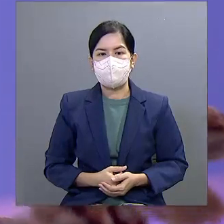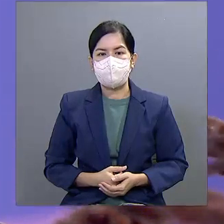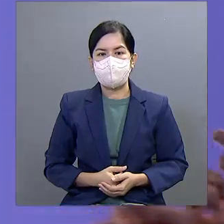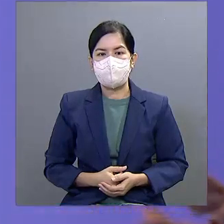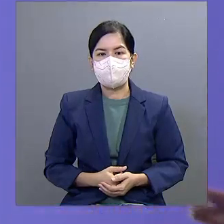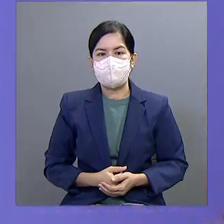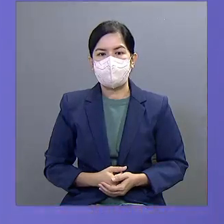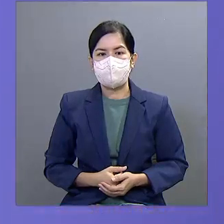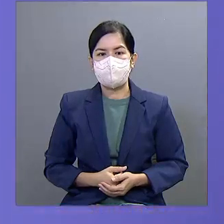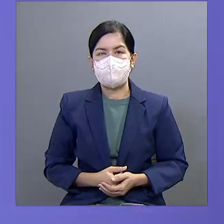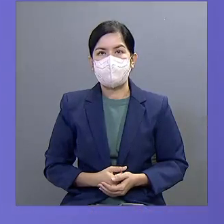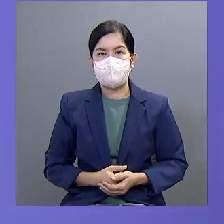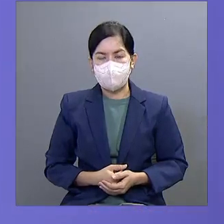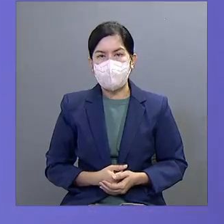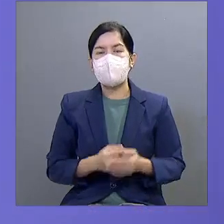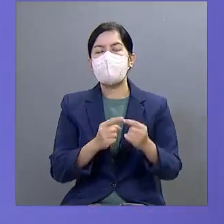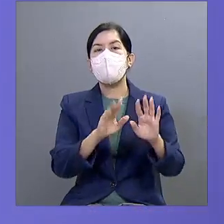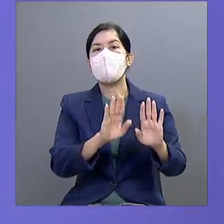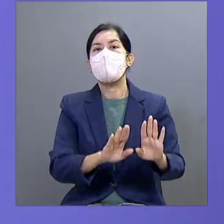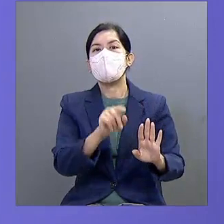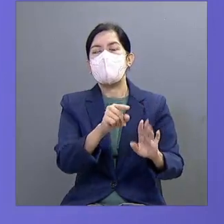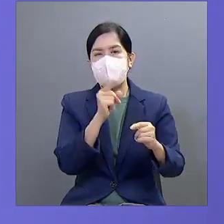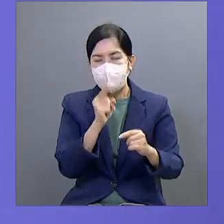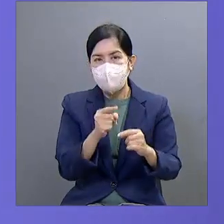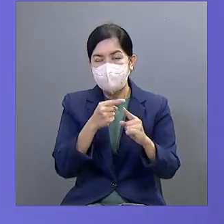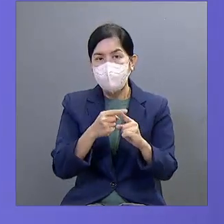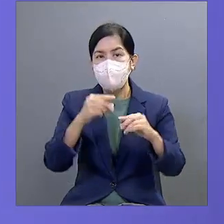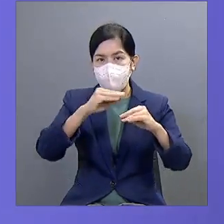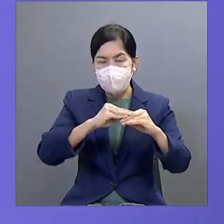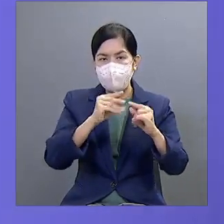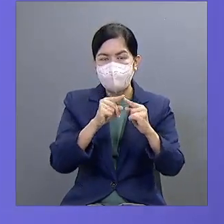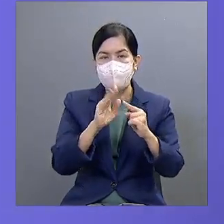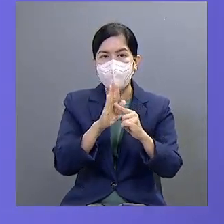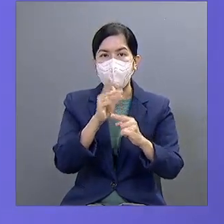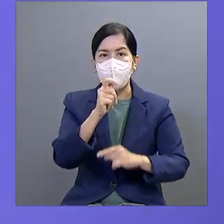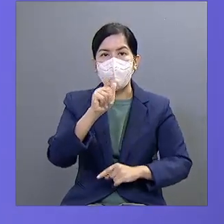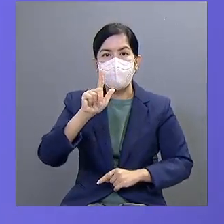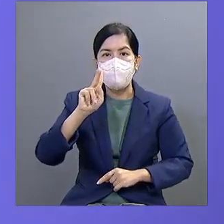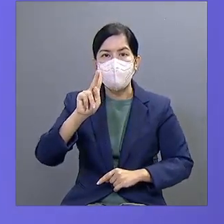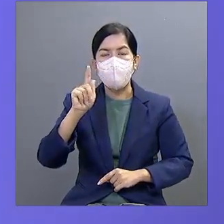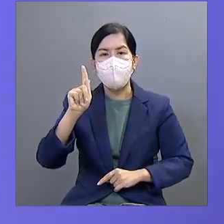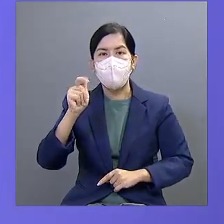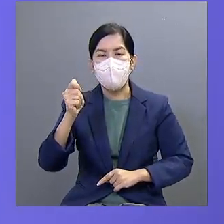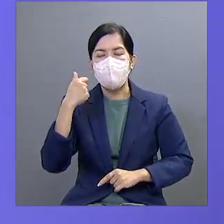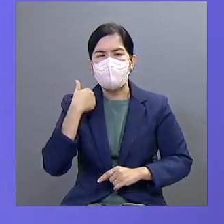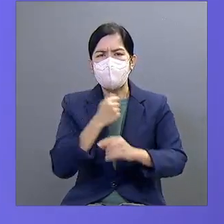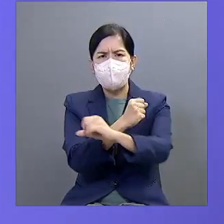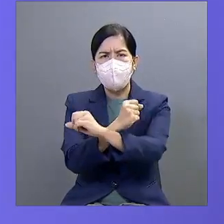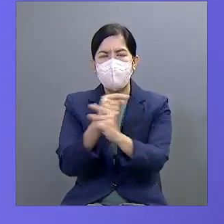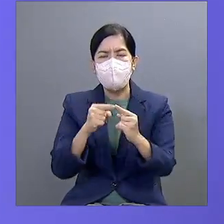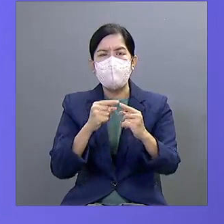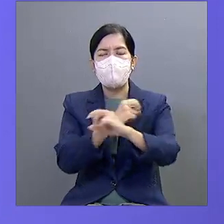ที่ต้องเป็นสูตรที่ผสมแอลกอฮอล์นะคะก็เพราะว่าจะได้มีคุณสมบัติในการฆ่าเชื้อแล้วก็สามารถที่จะระเหยได้เร็วนะ